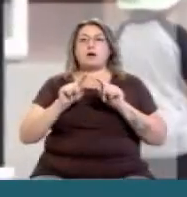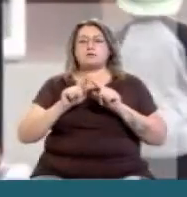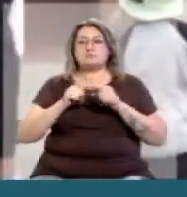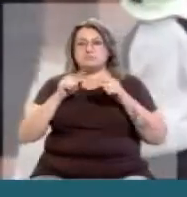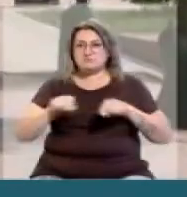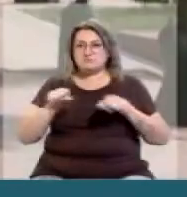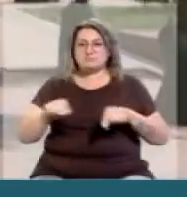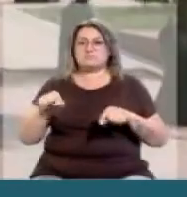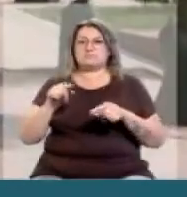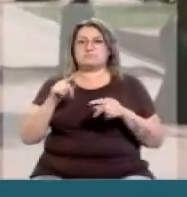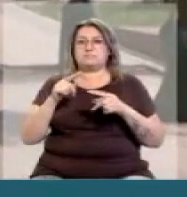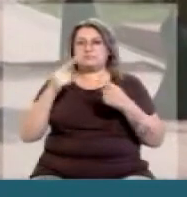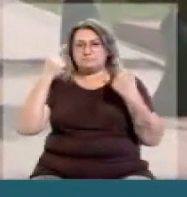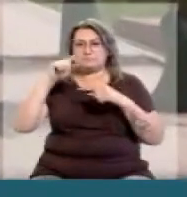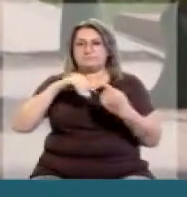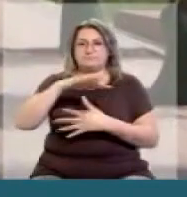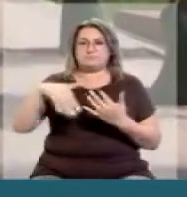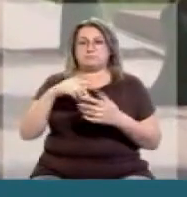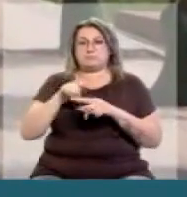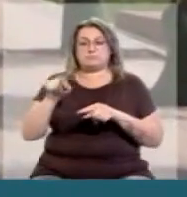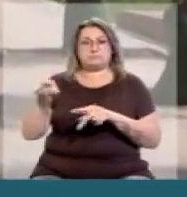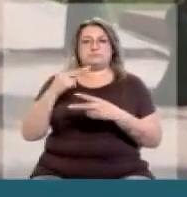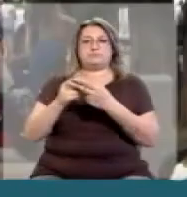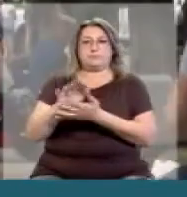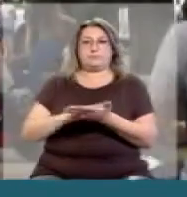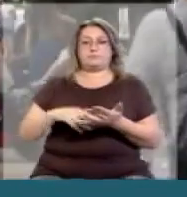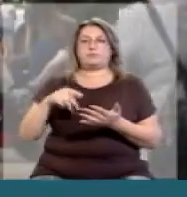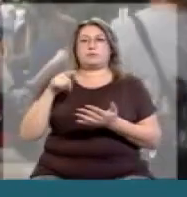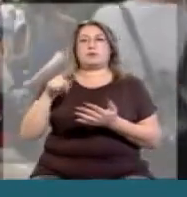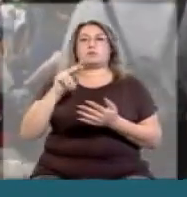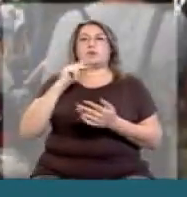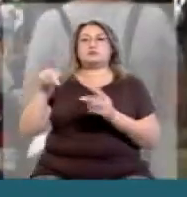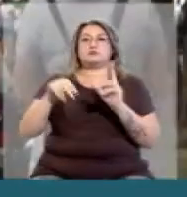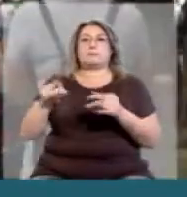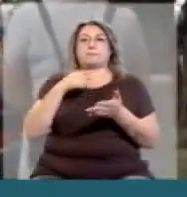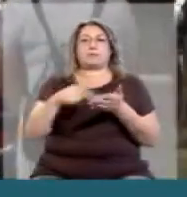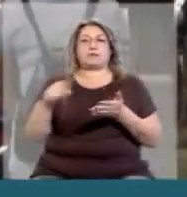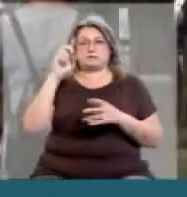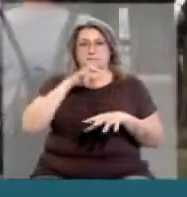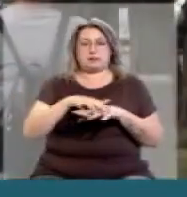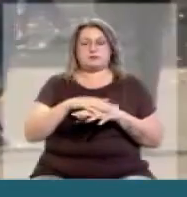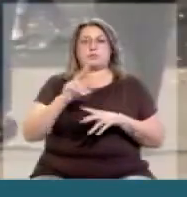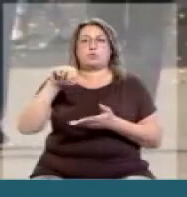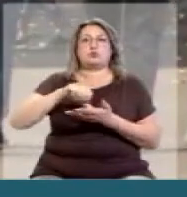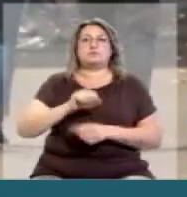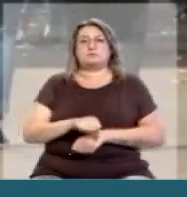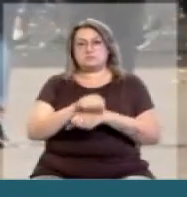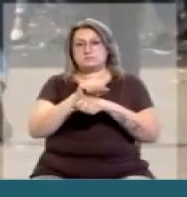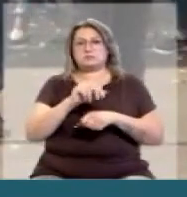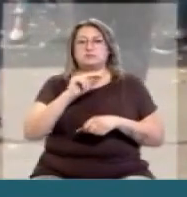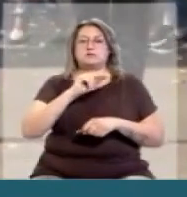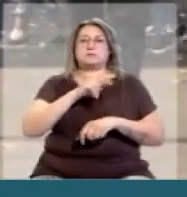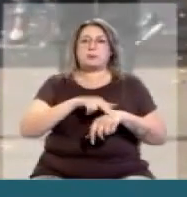құлатуға тырысқандарға қатысты емес. Бізге ел бірлігі ауадай қажет. Ереулерге қатысқандарға күштік құрылым қызметкерлері де